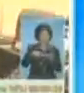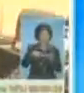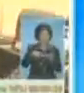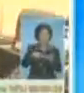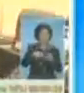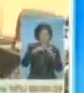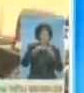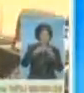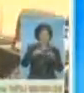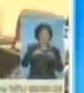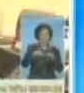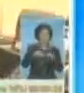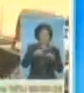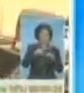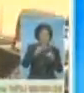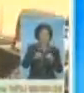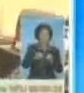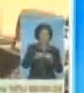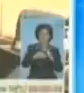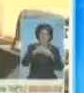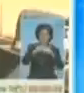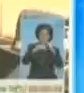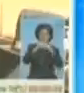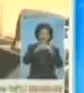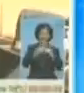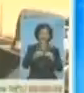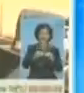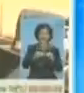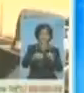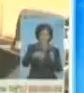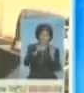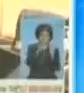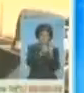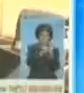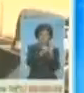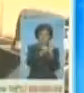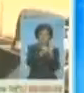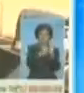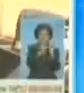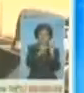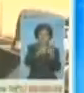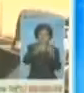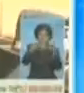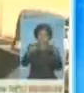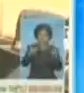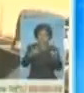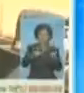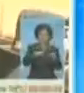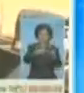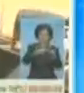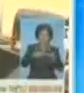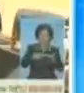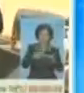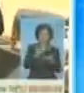ทั่งครอบครัวด้วยนะฮะแล้วคุณเฉลิมบอกว่ายังไงอ่ะเยียวยาคำว่าเยียวยาอาจจะไม่ได้เป็นตัวเงินเยียวยาด้านจิตใจเ